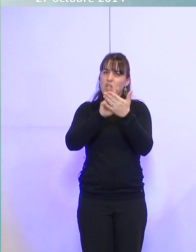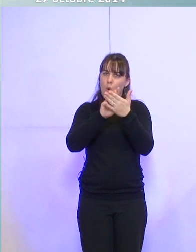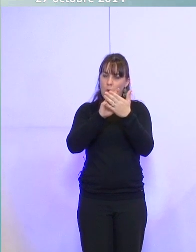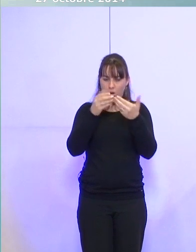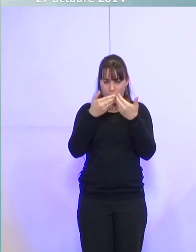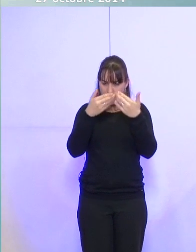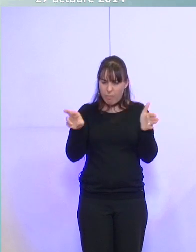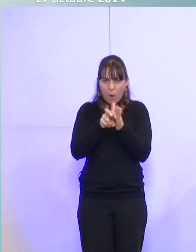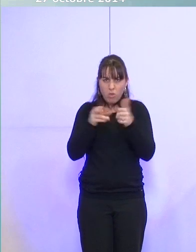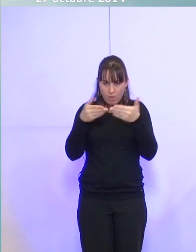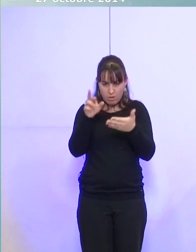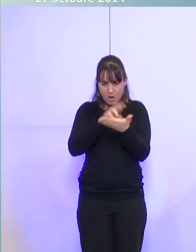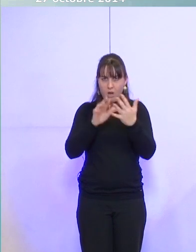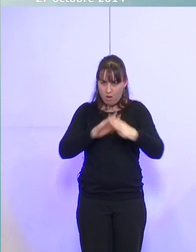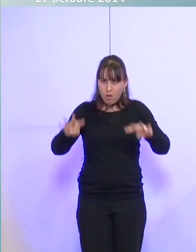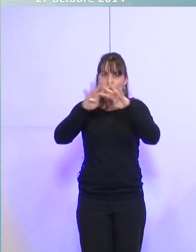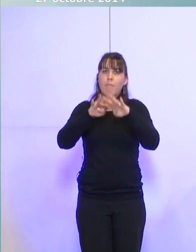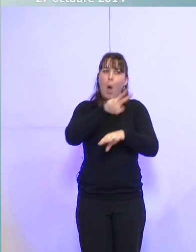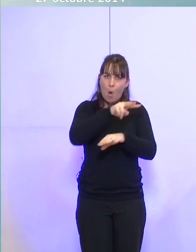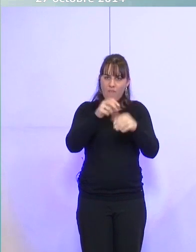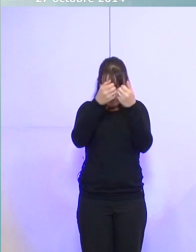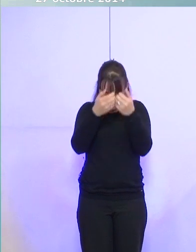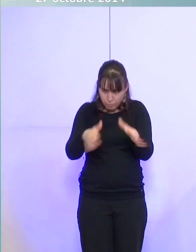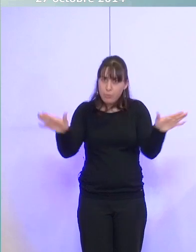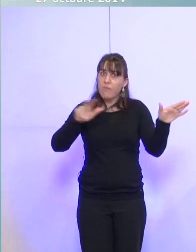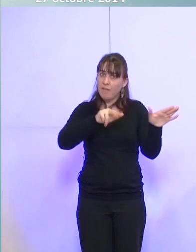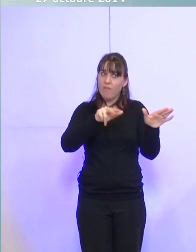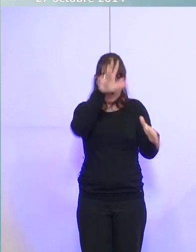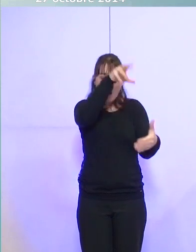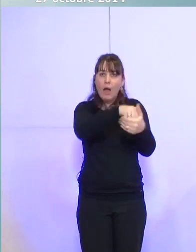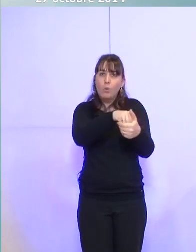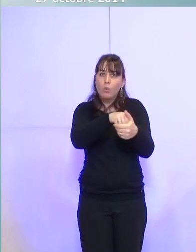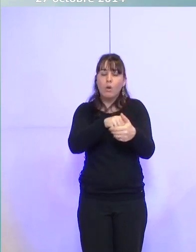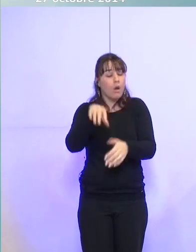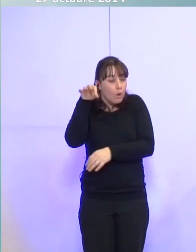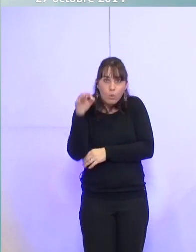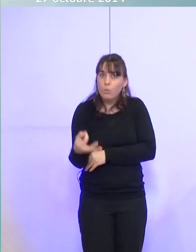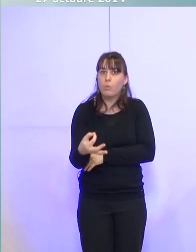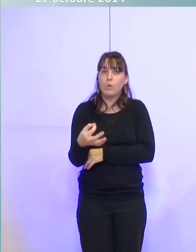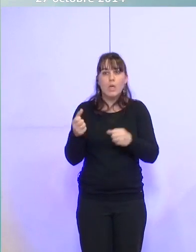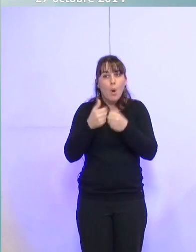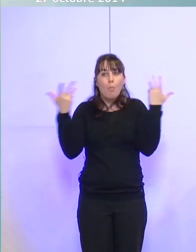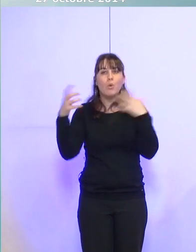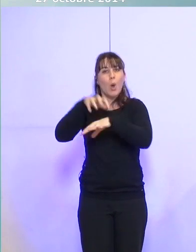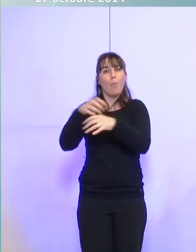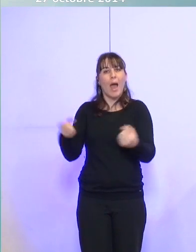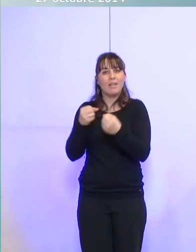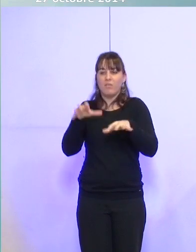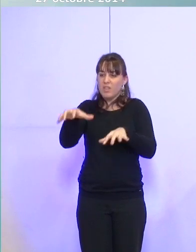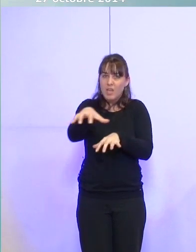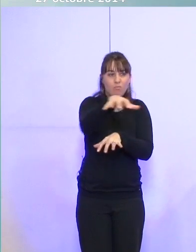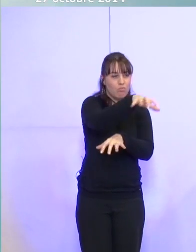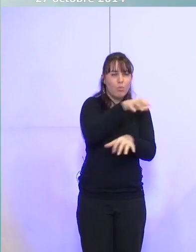la région Rhône-Alpes, de la région Rhône-Alpes-Auvergne bientôt, qui fait que oui, il existe plusieurs pôles d'activité, plusieurs pôles de